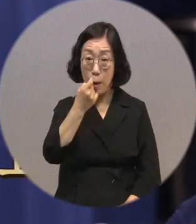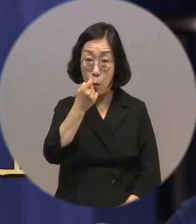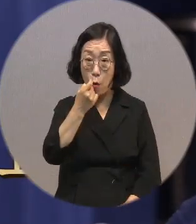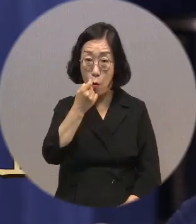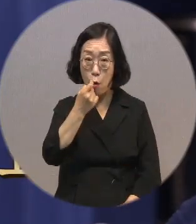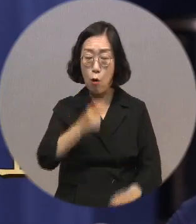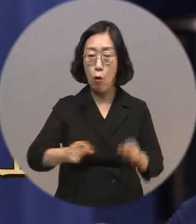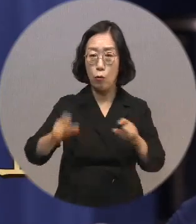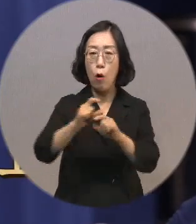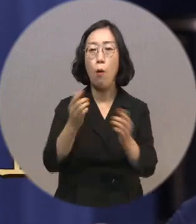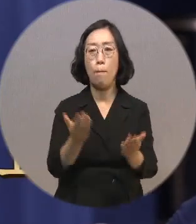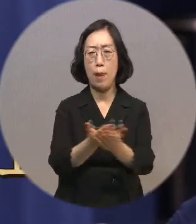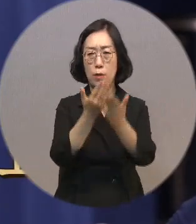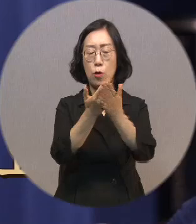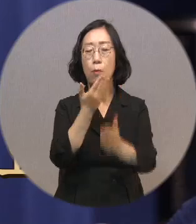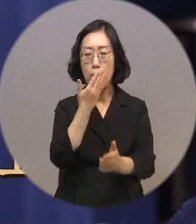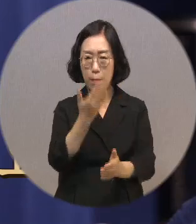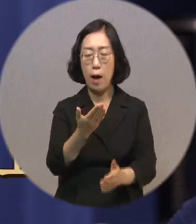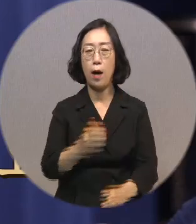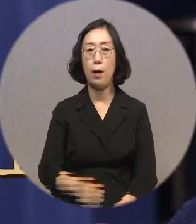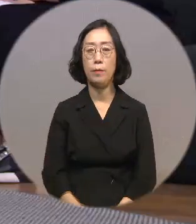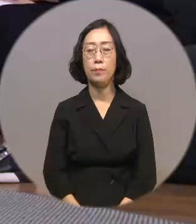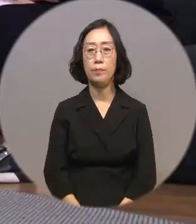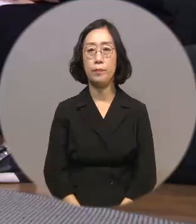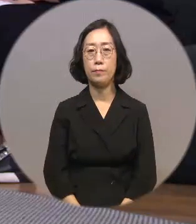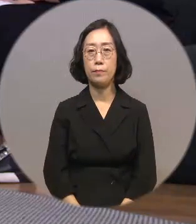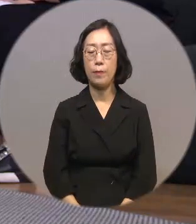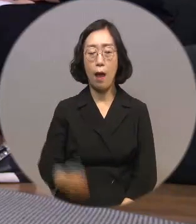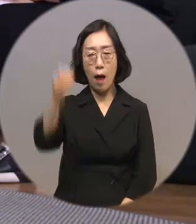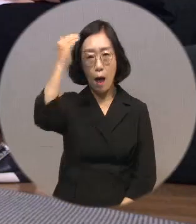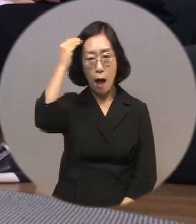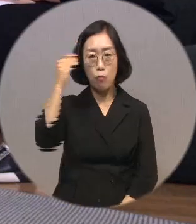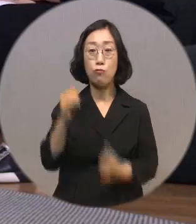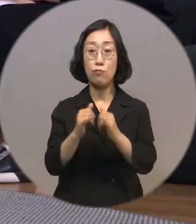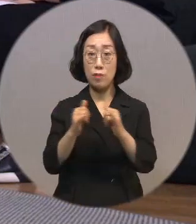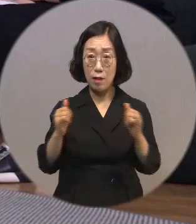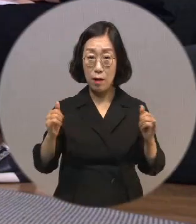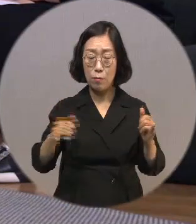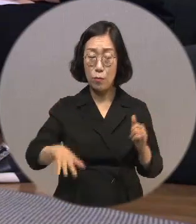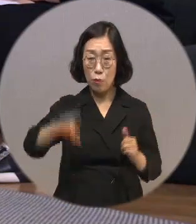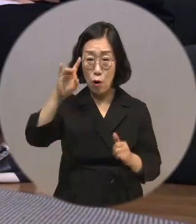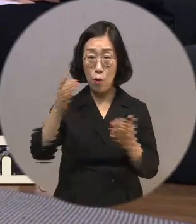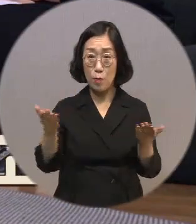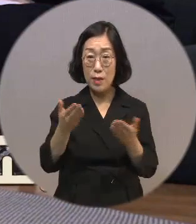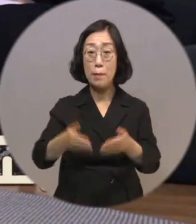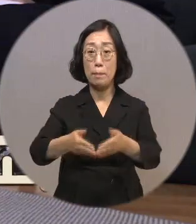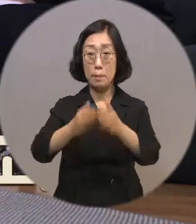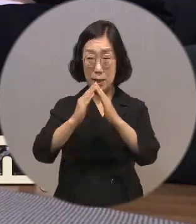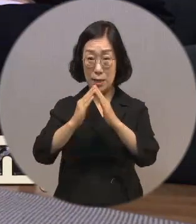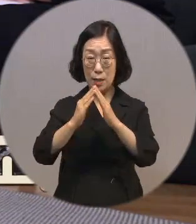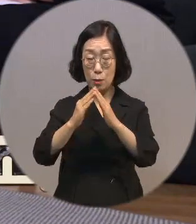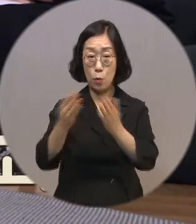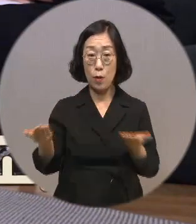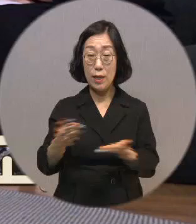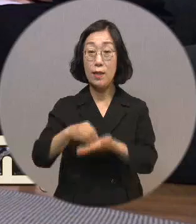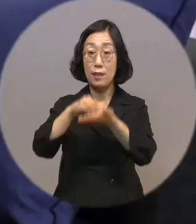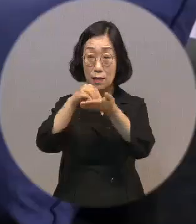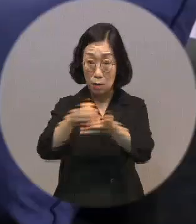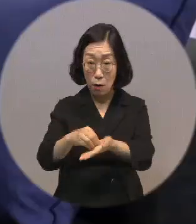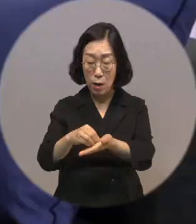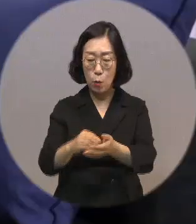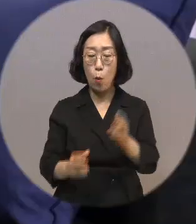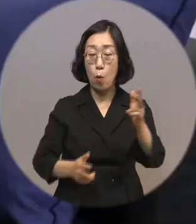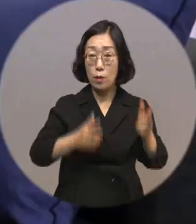수 있는 리더가 되지 않을까라는 생각을 하게 되는 것 같아요. 한국 사람들도 창업하려면 힘들거든요. 또 인맥이 매우 중요하잖아요. 사업이라는